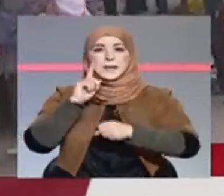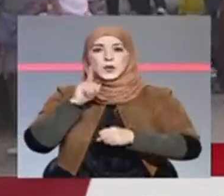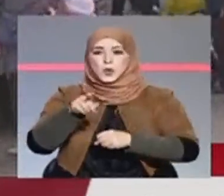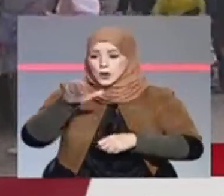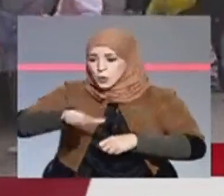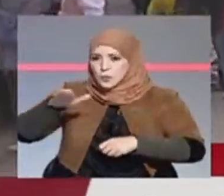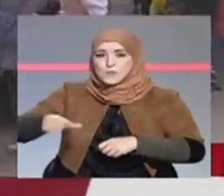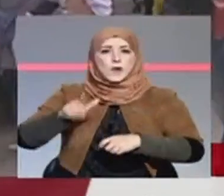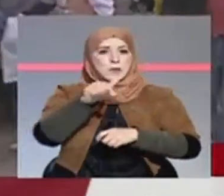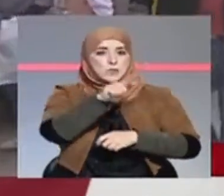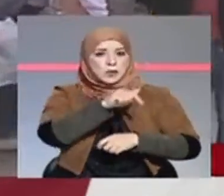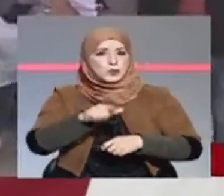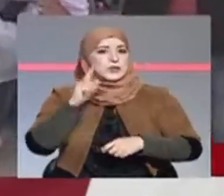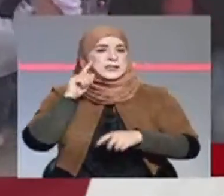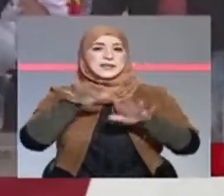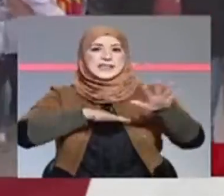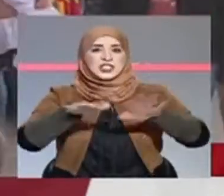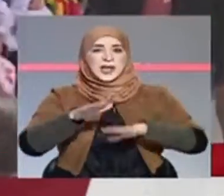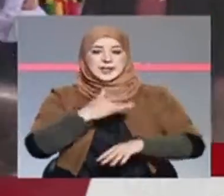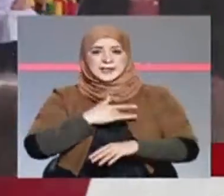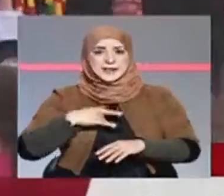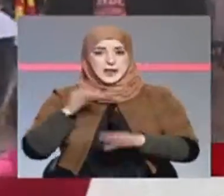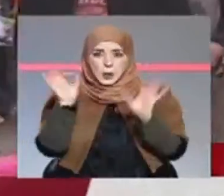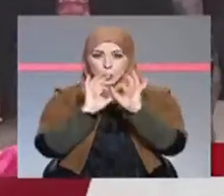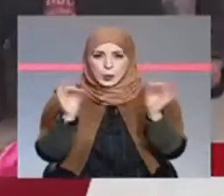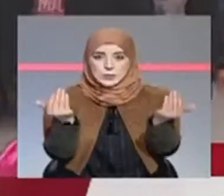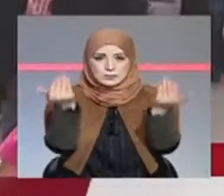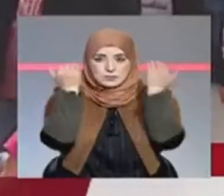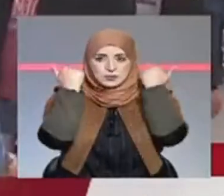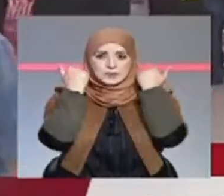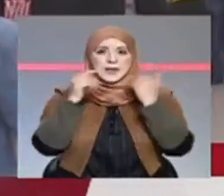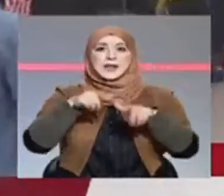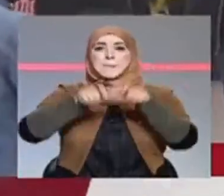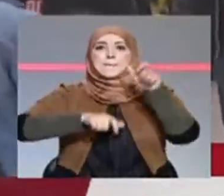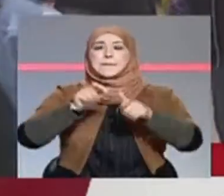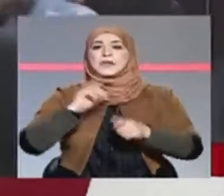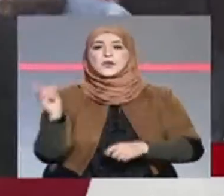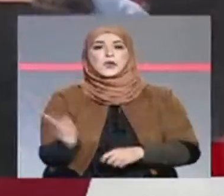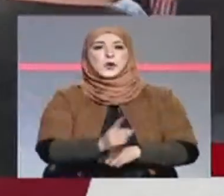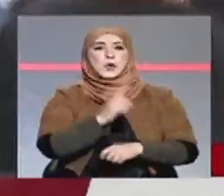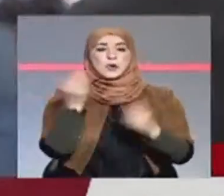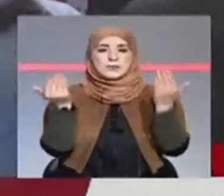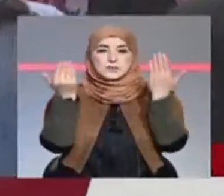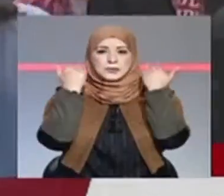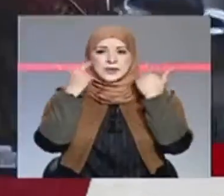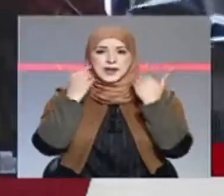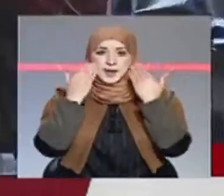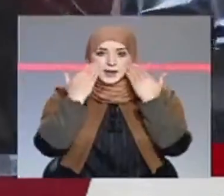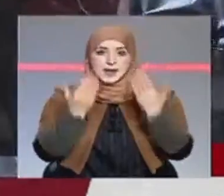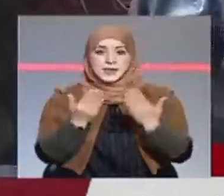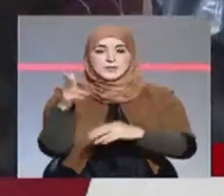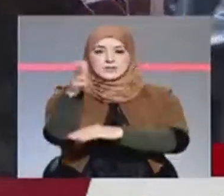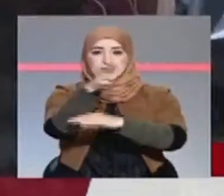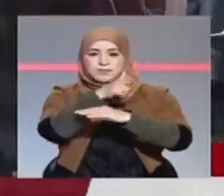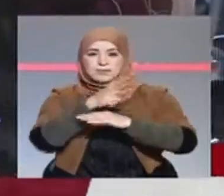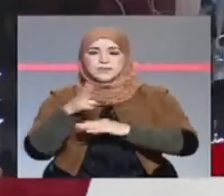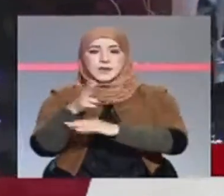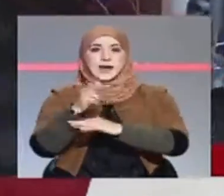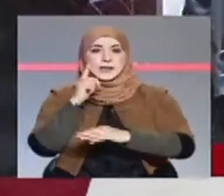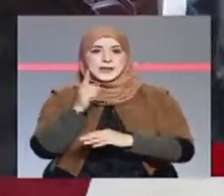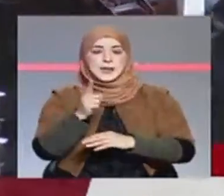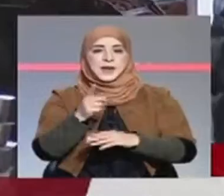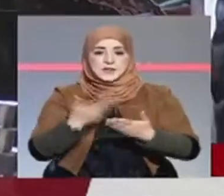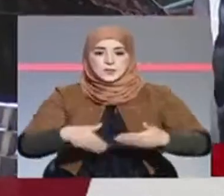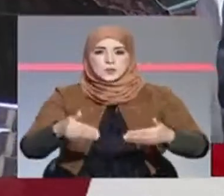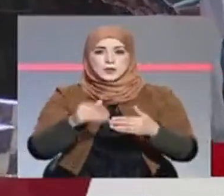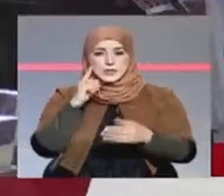وعدم احترام الاجراءات الوقائيه من طرف الكبير من المواطنين مشاهدتها الكاميرا في هذا الظرف الوباء